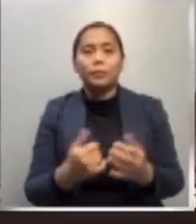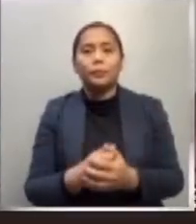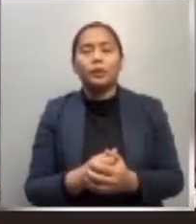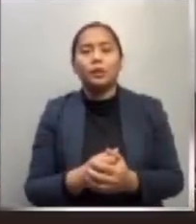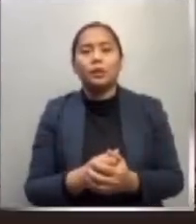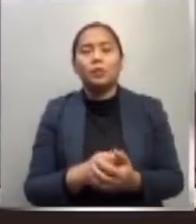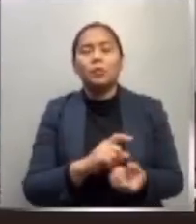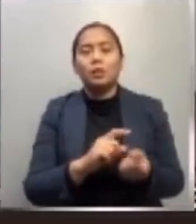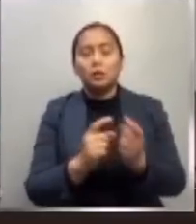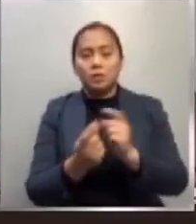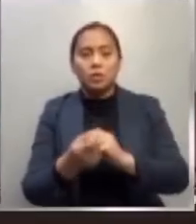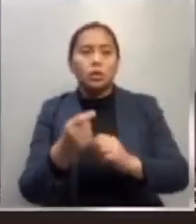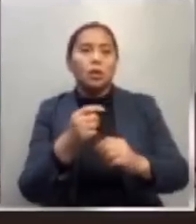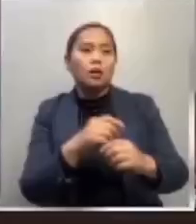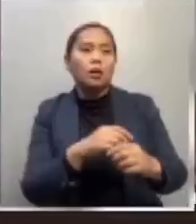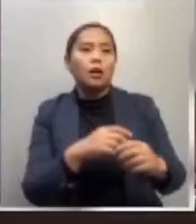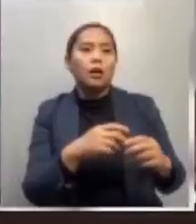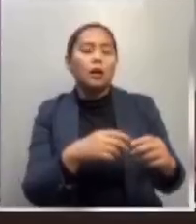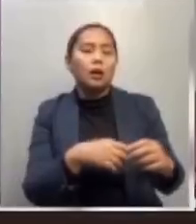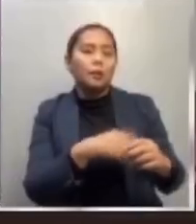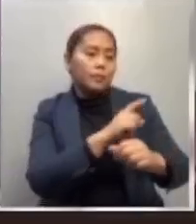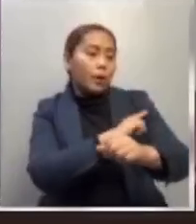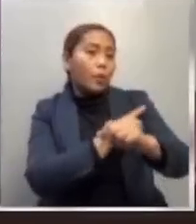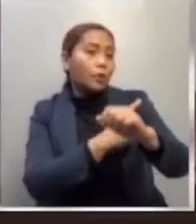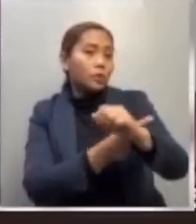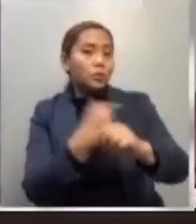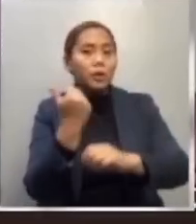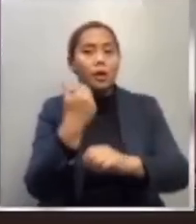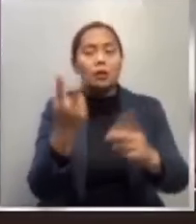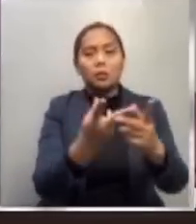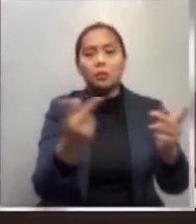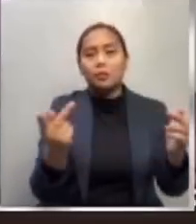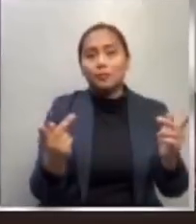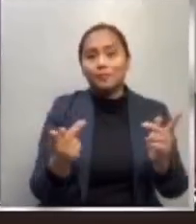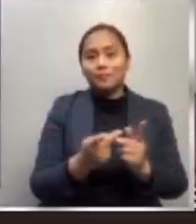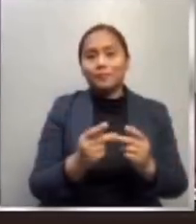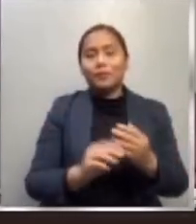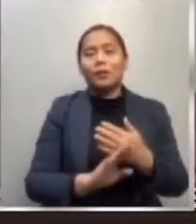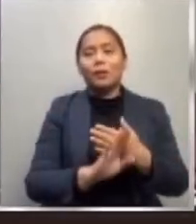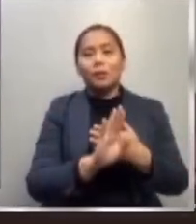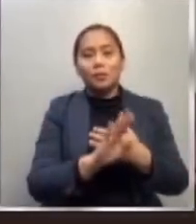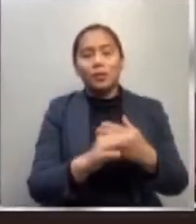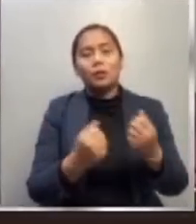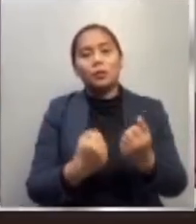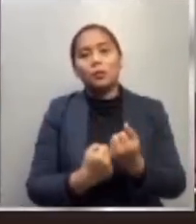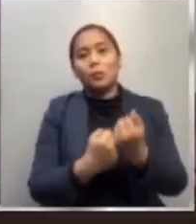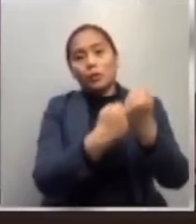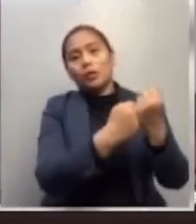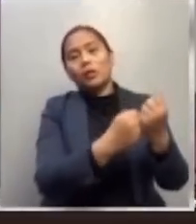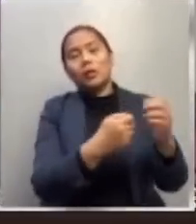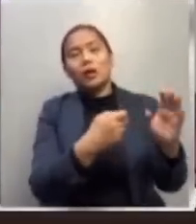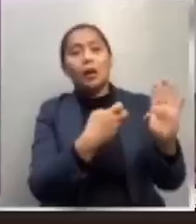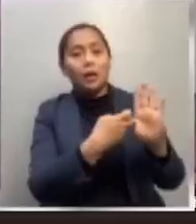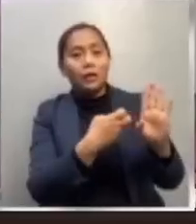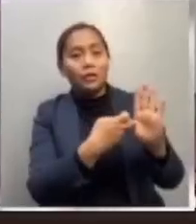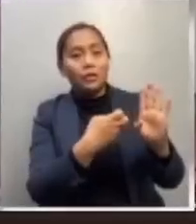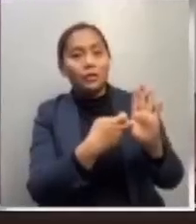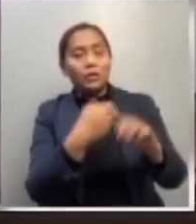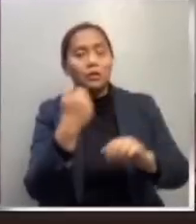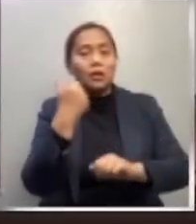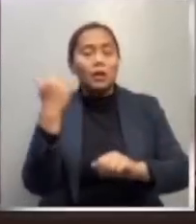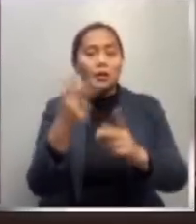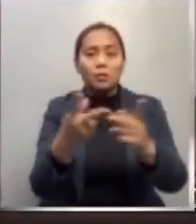papunta sa lugar. May backup ding batteries ang VCMs at generator sets. Sa Marawi, hindi naman daw nagkakaproblema sa